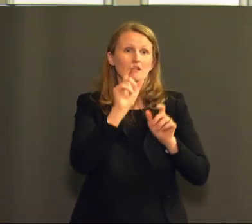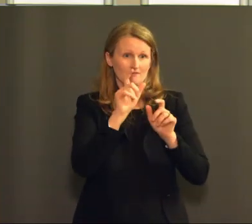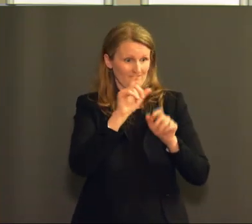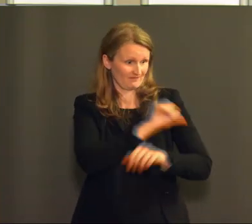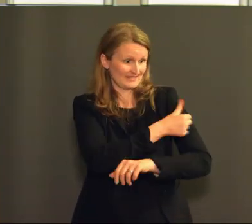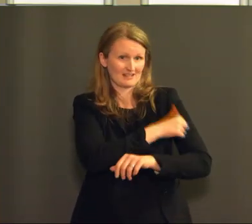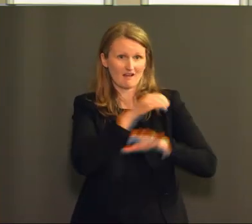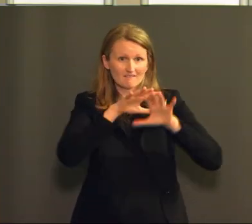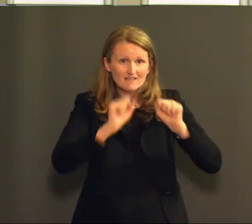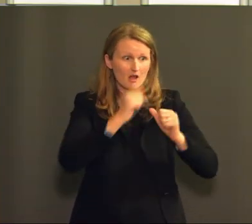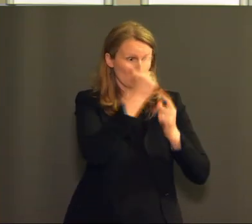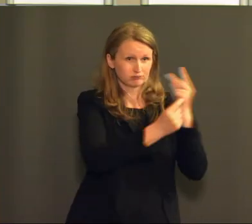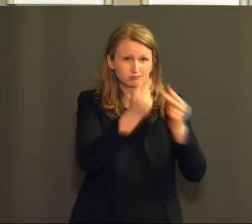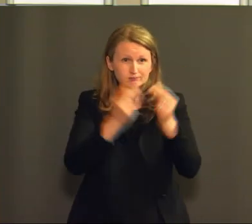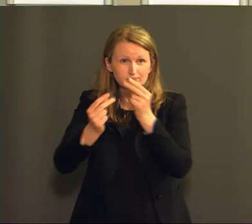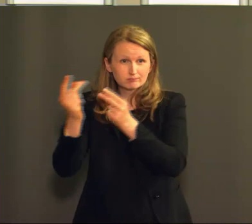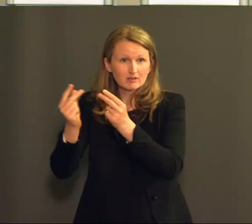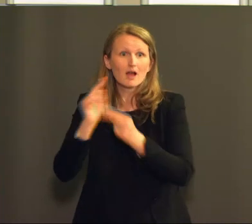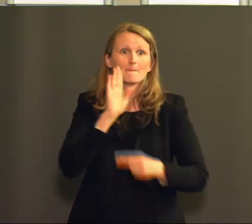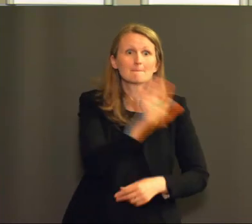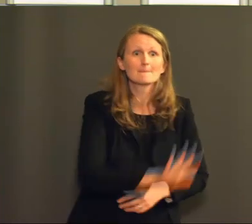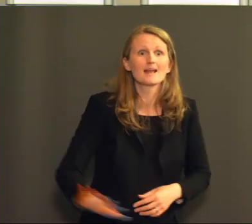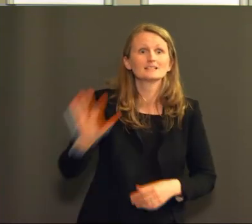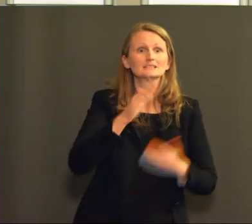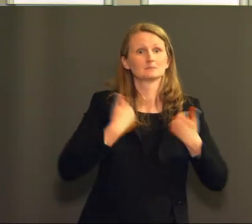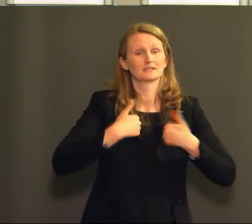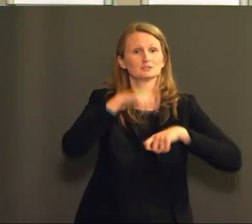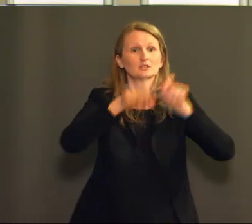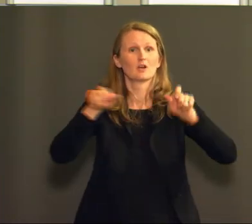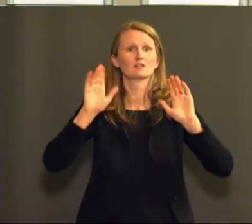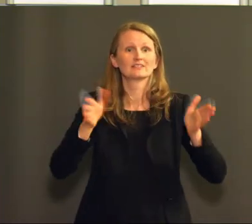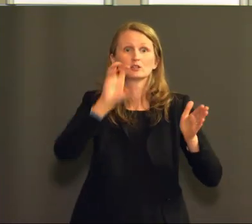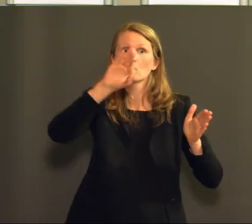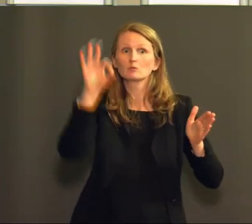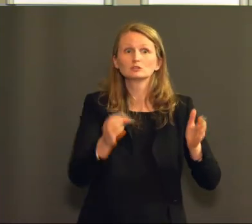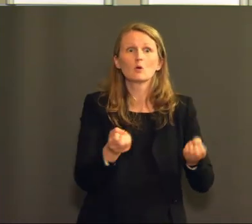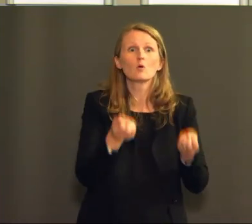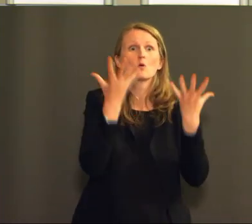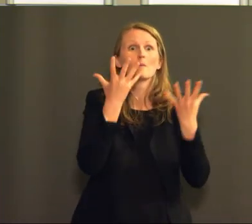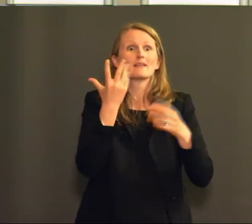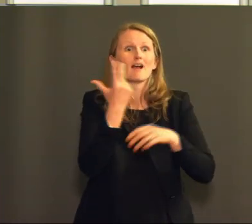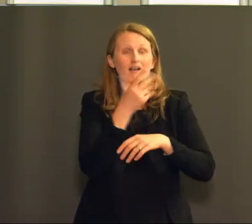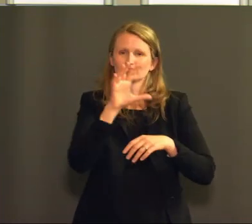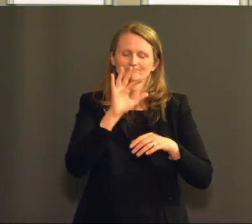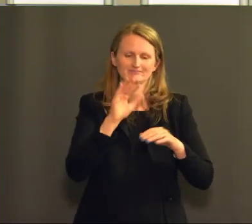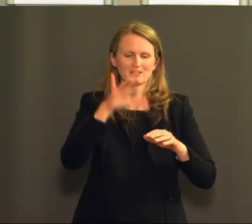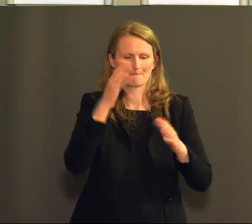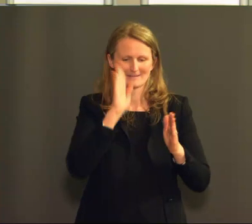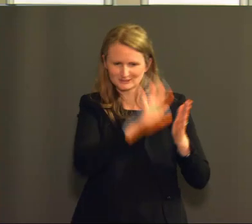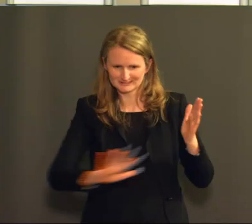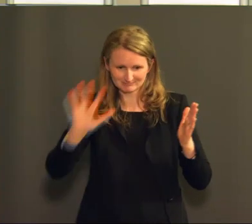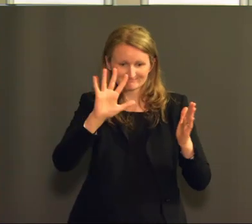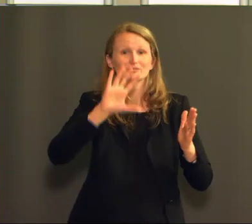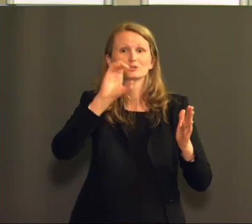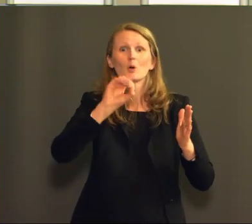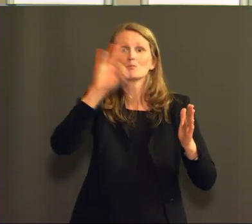30 % avec une première dose. Le délai entre la livraison d'un vaccin en Belgique et son